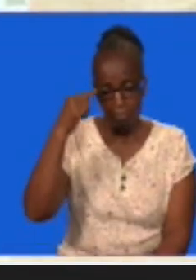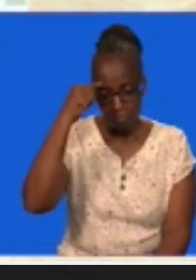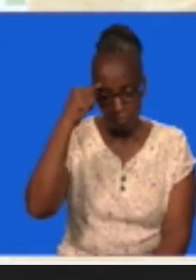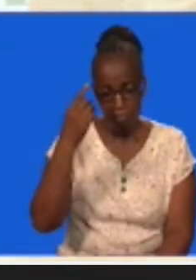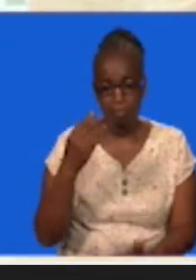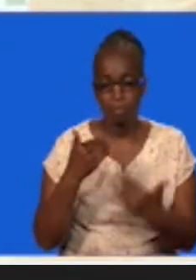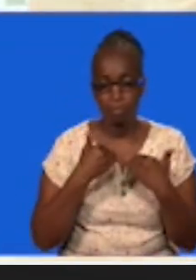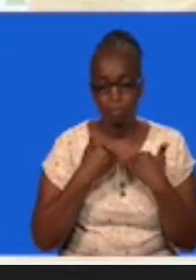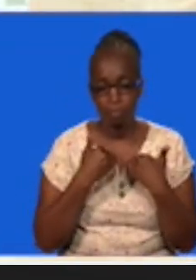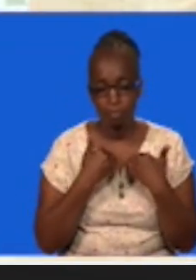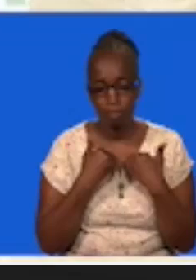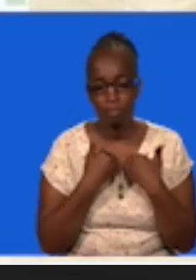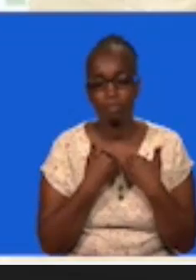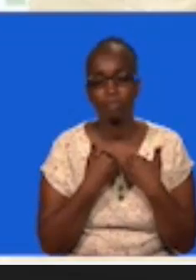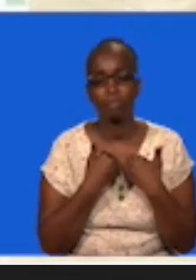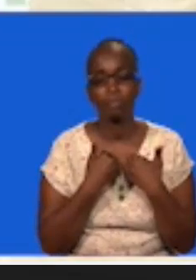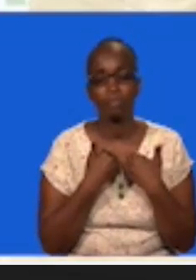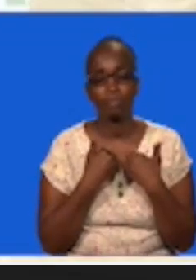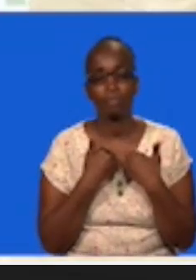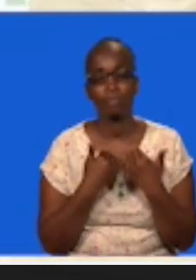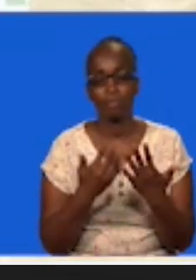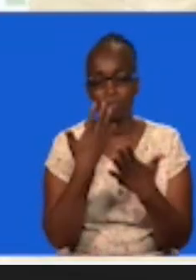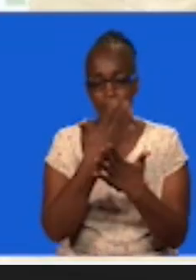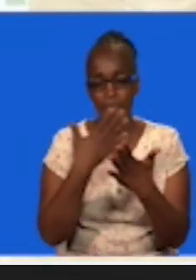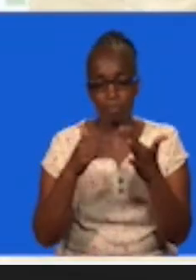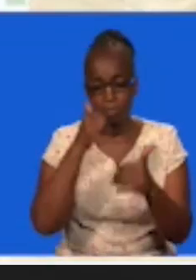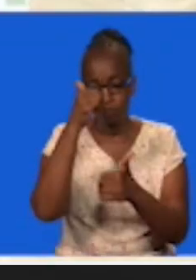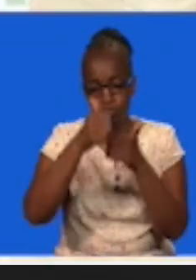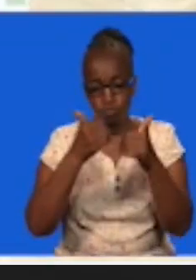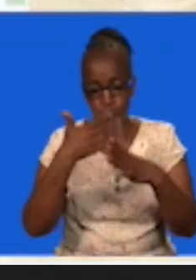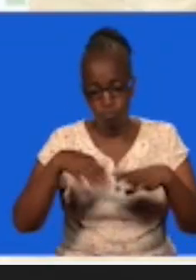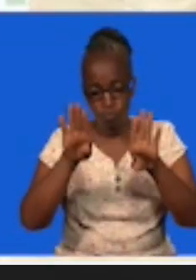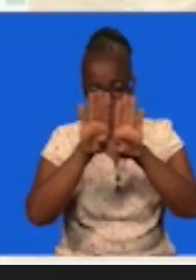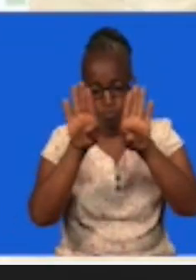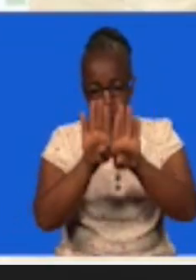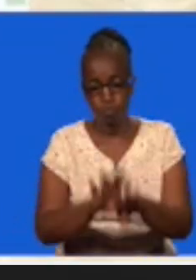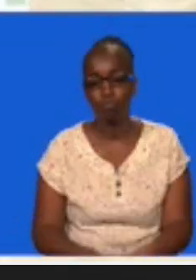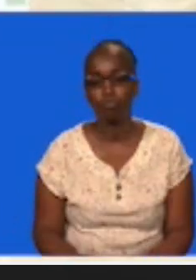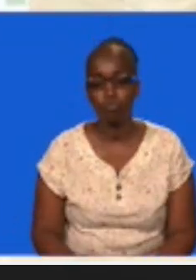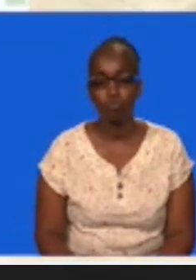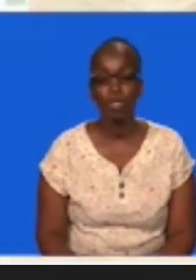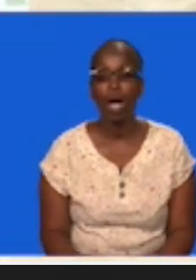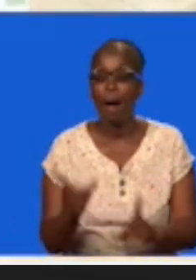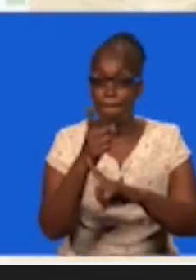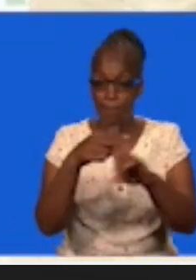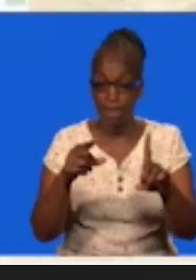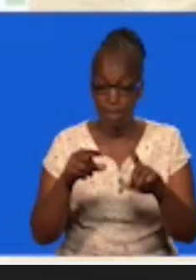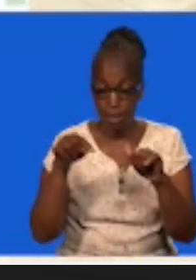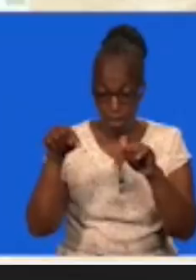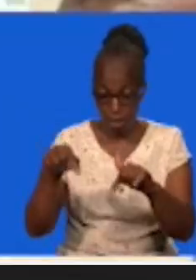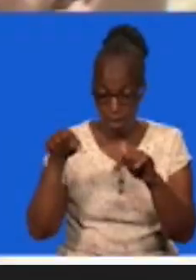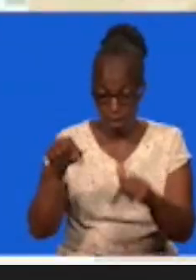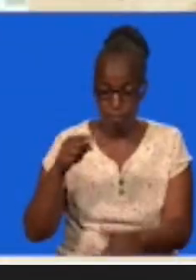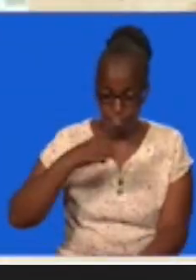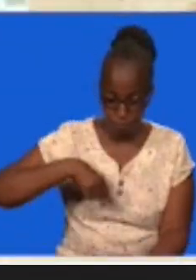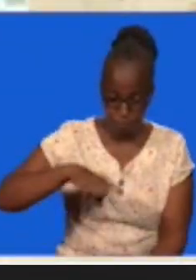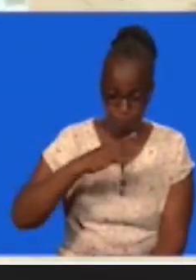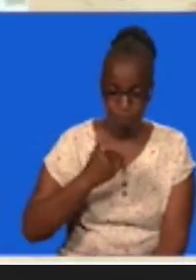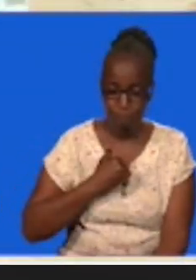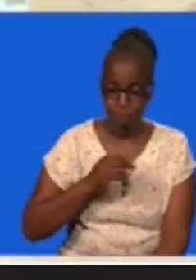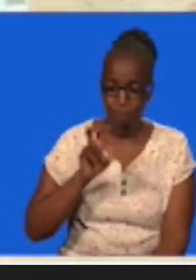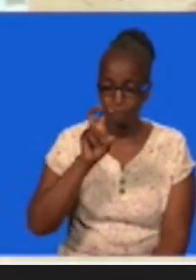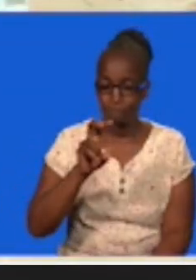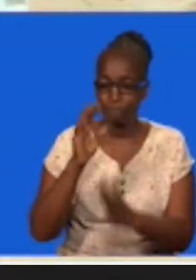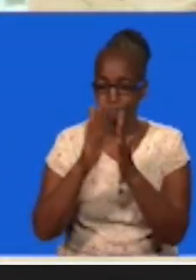Na watu wa area hii, kuna mto wa Muoni ulikuwa unawafungia wakiwa wamekonjeka hawawezi kupata msaada. Lakini sasa hivi